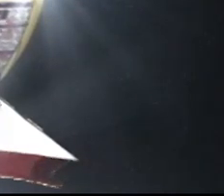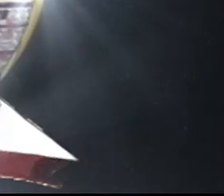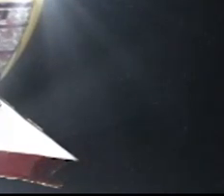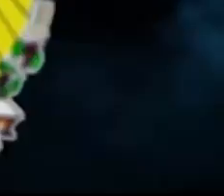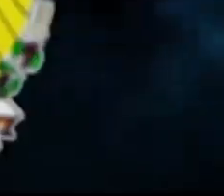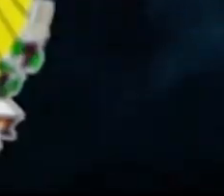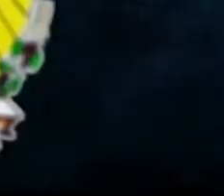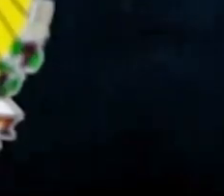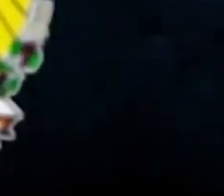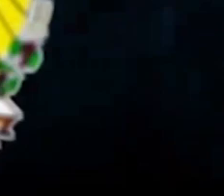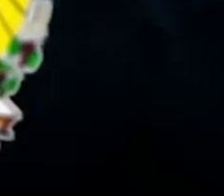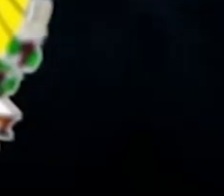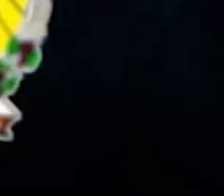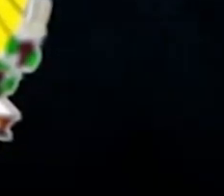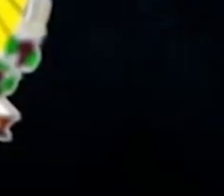كون